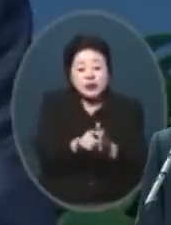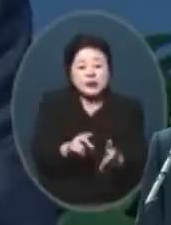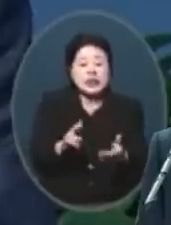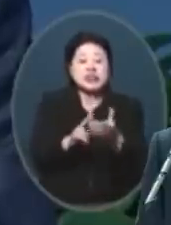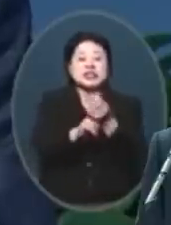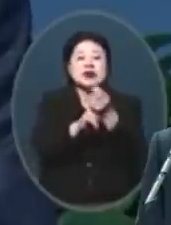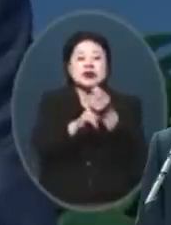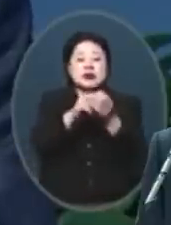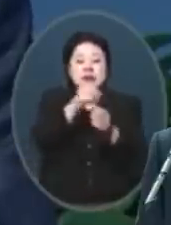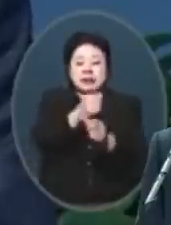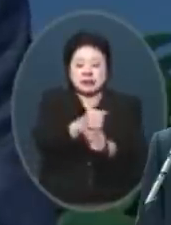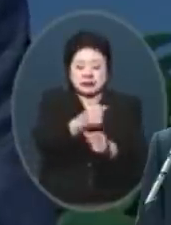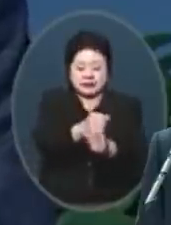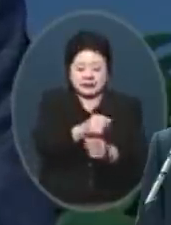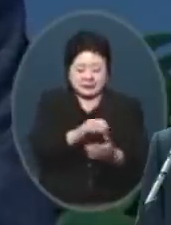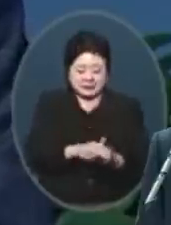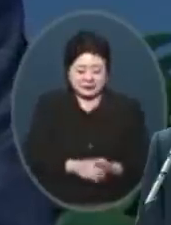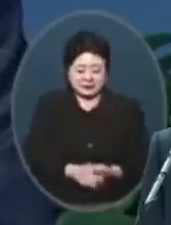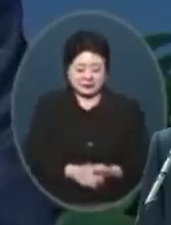기적을